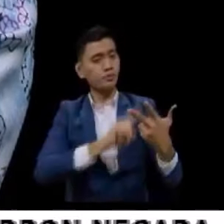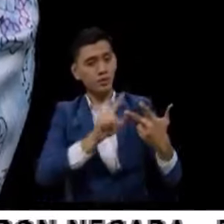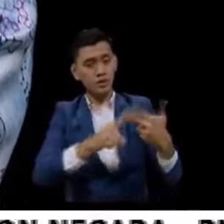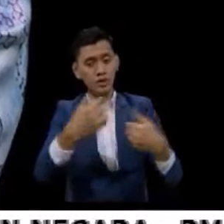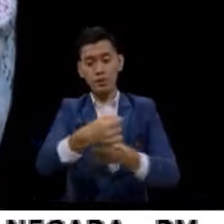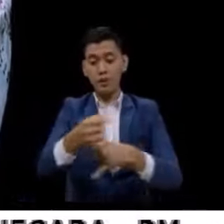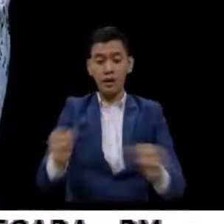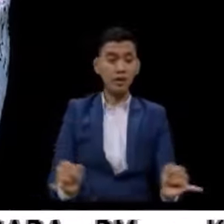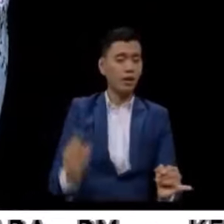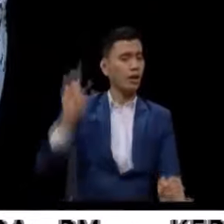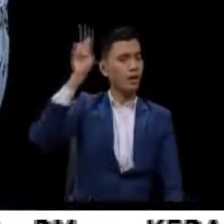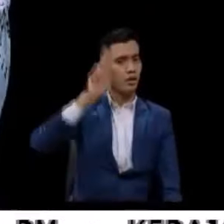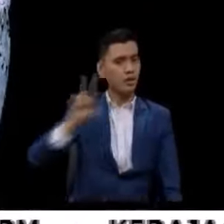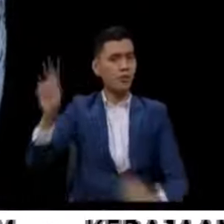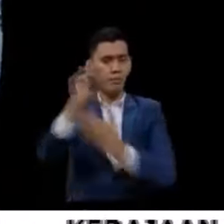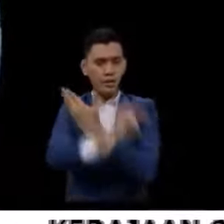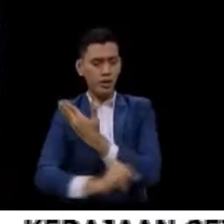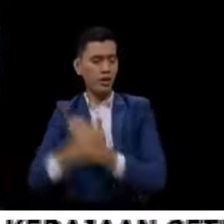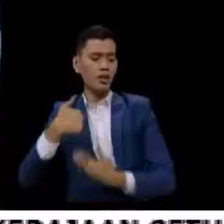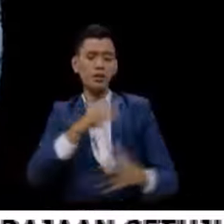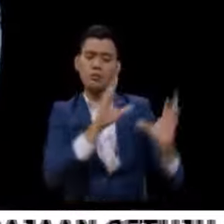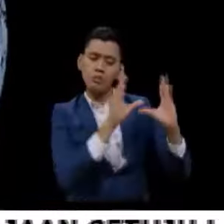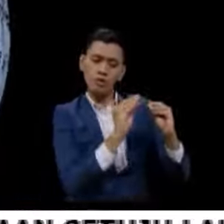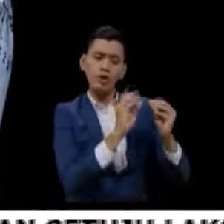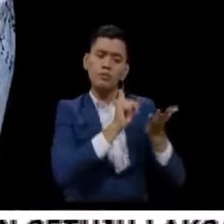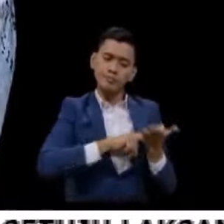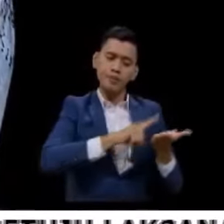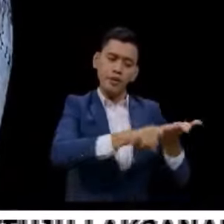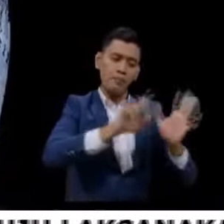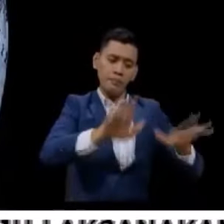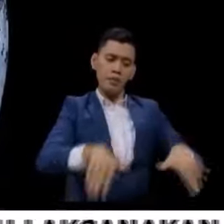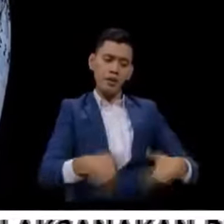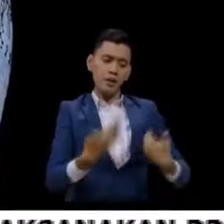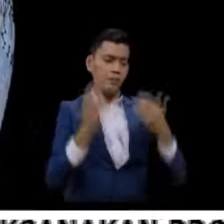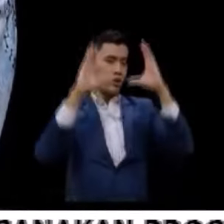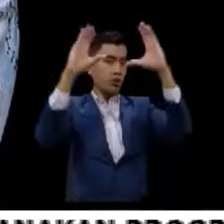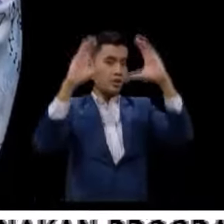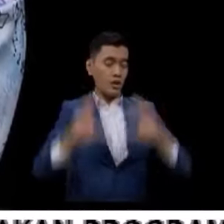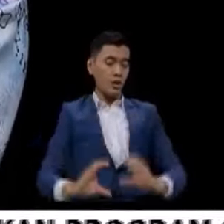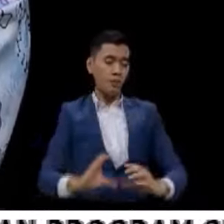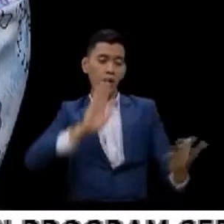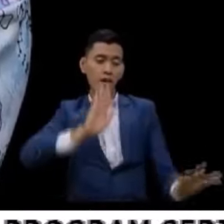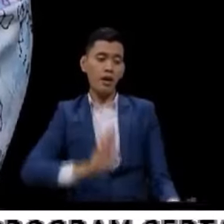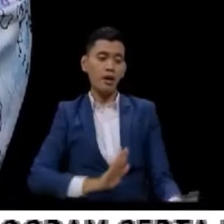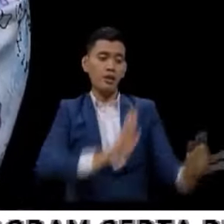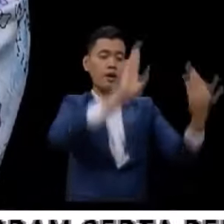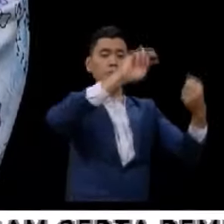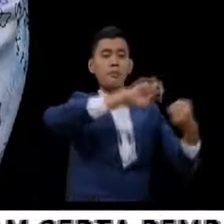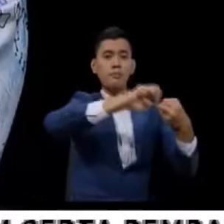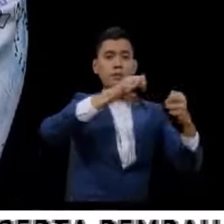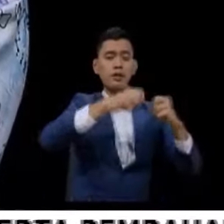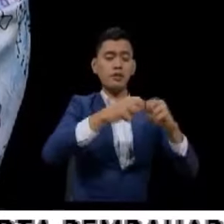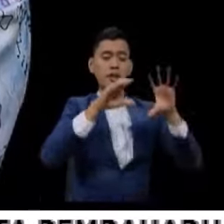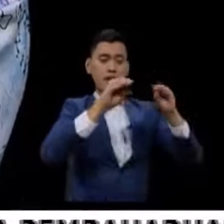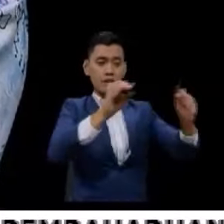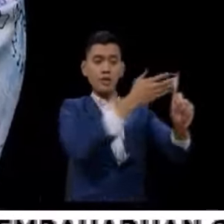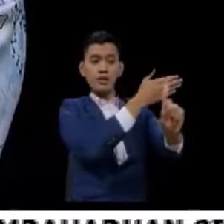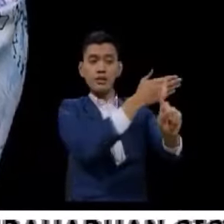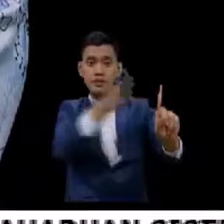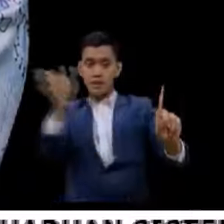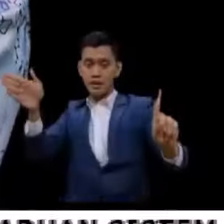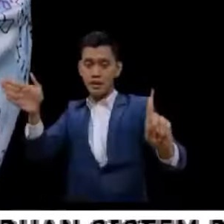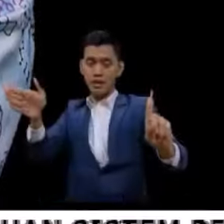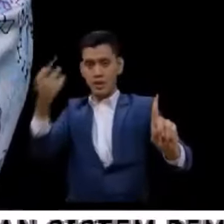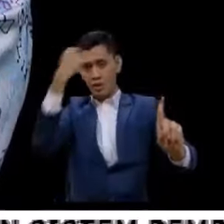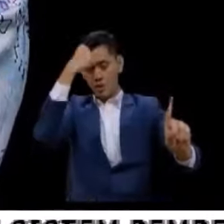jabatan agama di negeri kita bercorak Kita bincang macam mana ndak mengatasi buka-buka raya yang kita sebutkan tadi